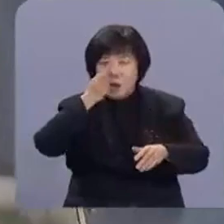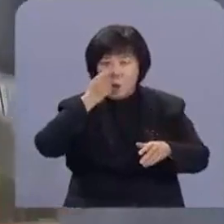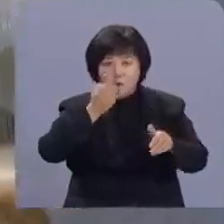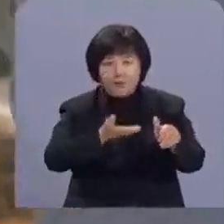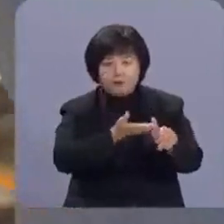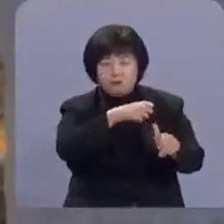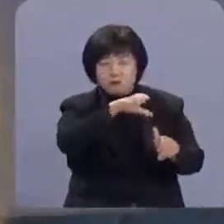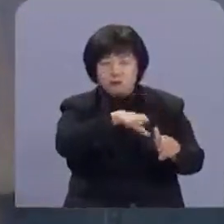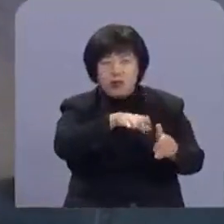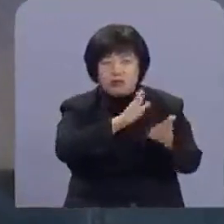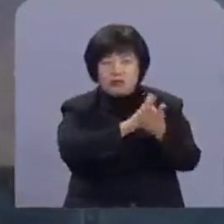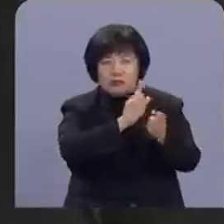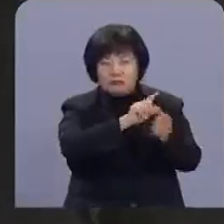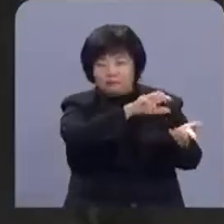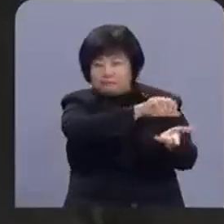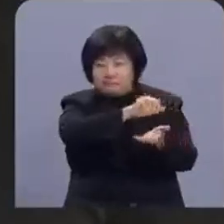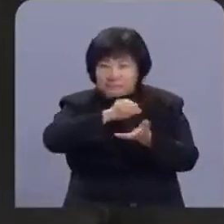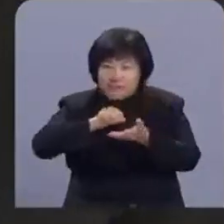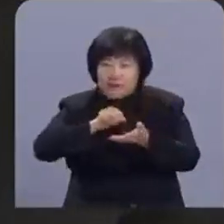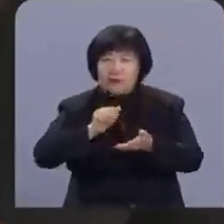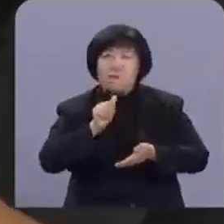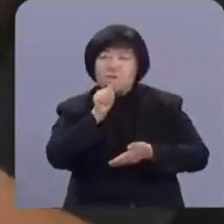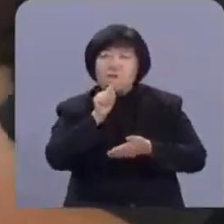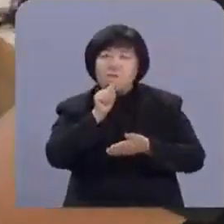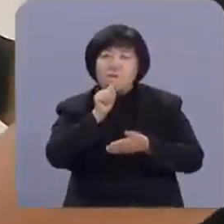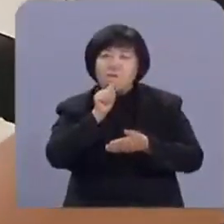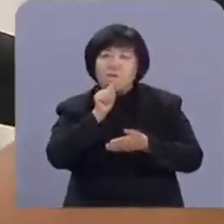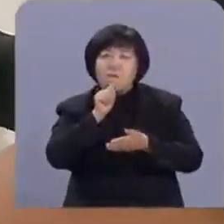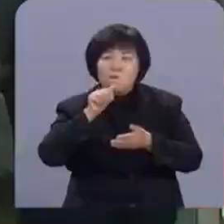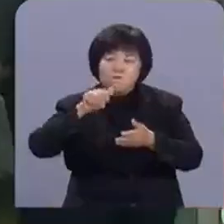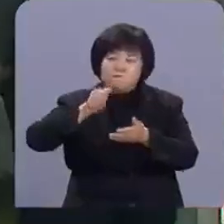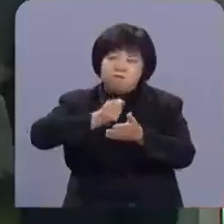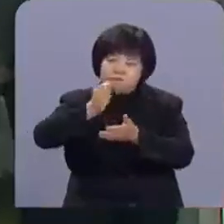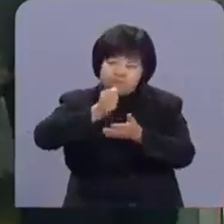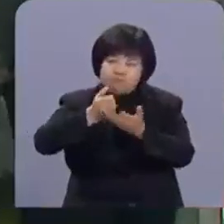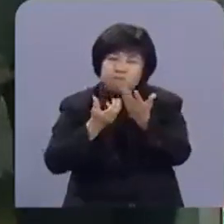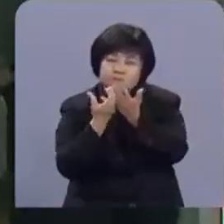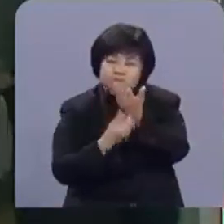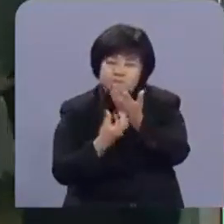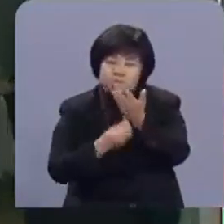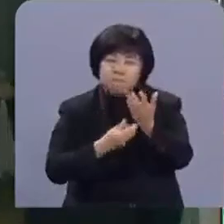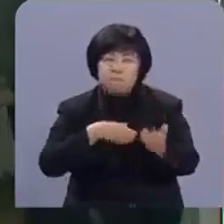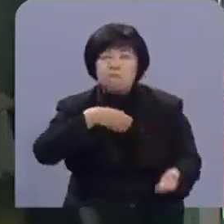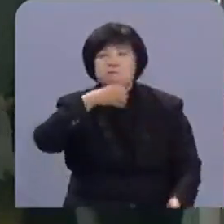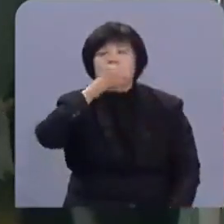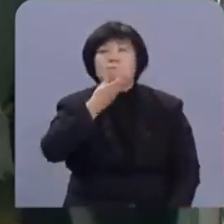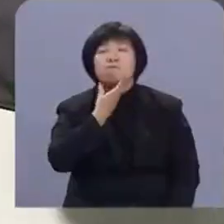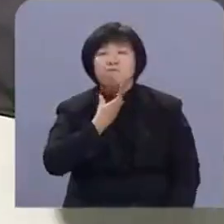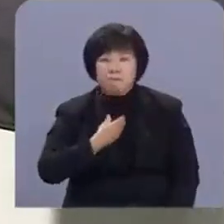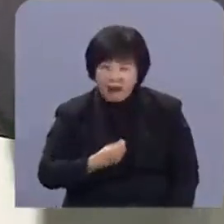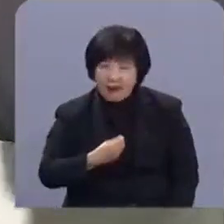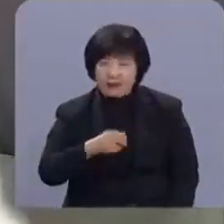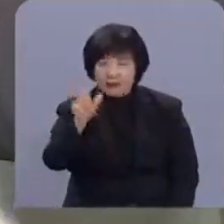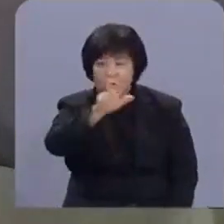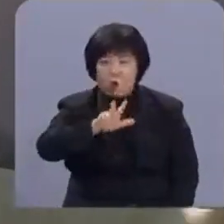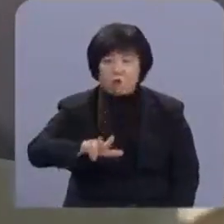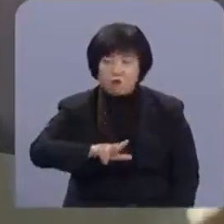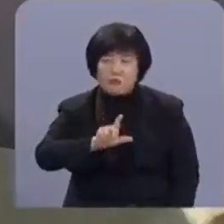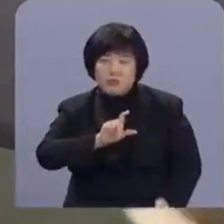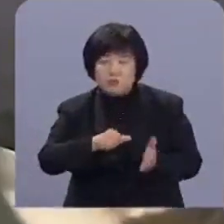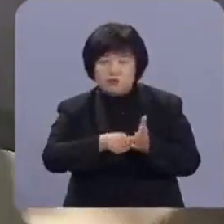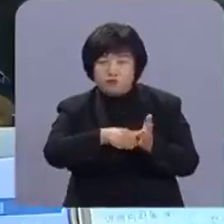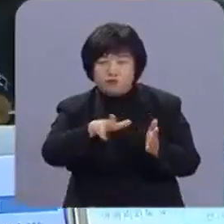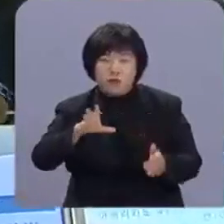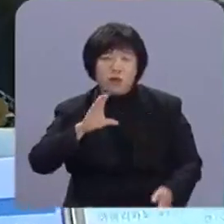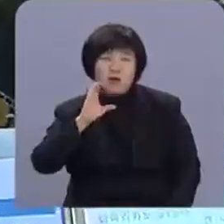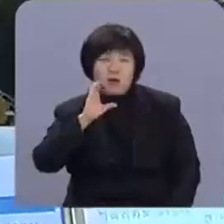직접 가져온 원두로 커피를 내려 시음해 보기도 하고 한 자리에서 만나기 어려운 전국의 이름난 카페의 커피도